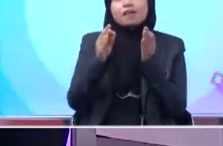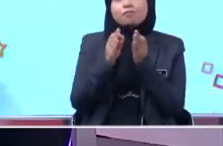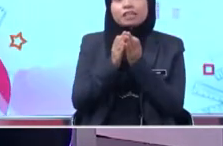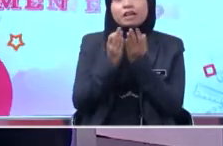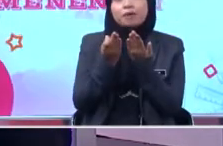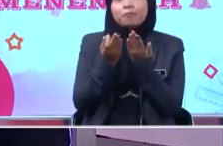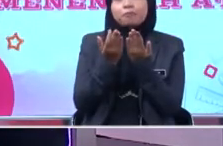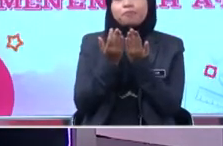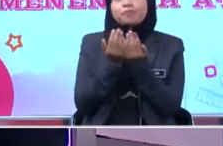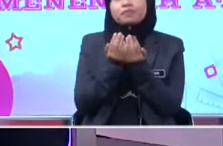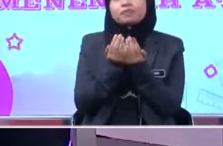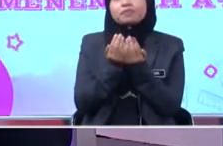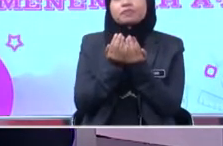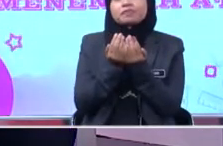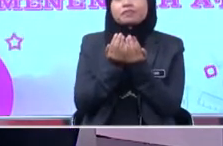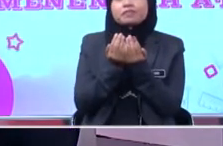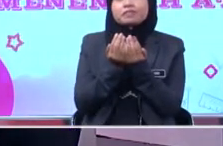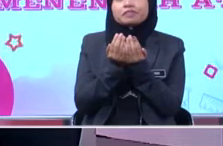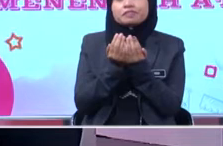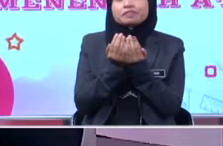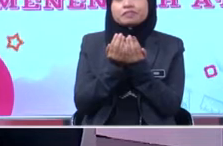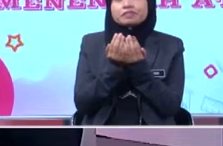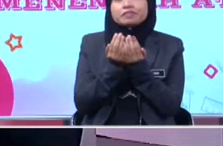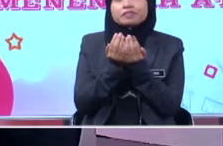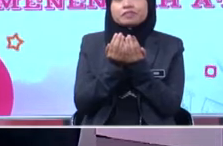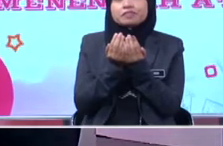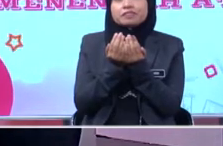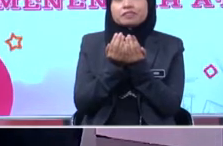audzubillahiminas syaitonirrojim Bismillahirrohmanirrohim